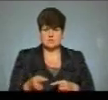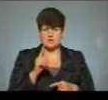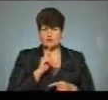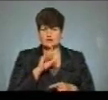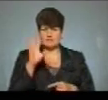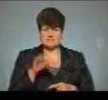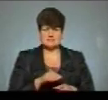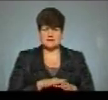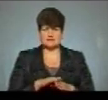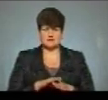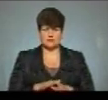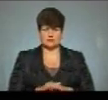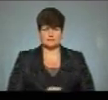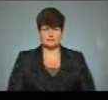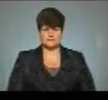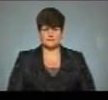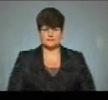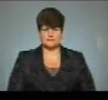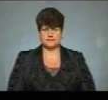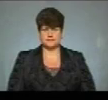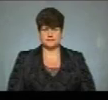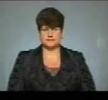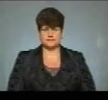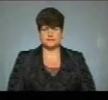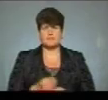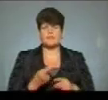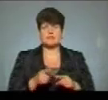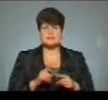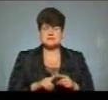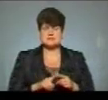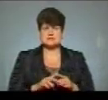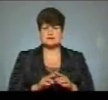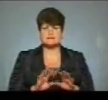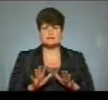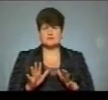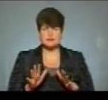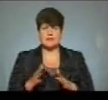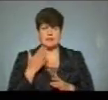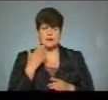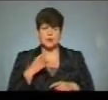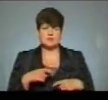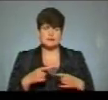команда дану естафету. Це естафета з елементами легкої атлетики.